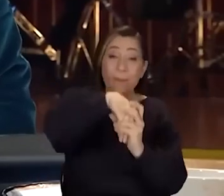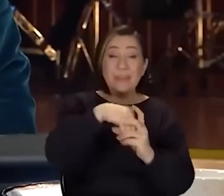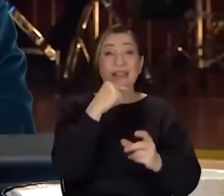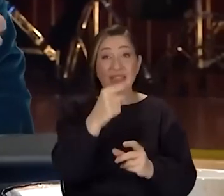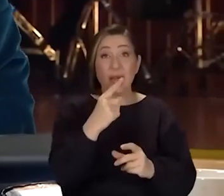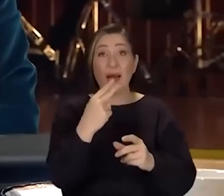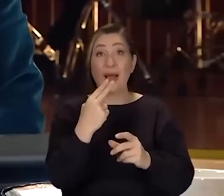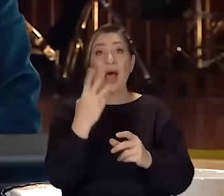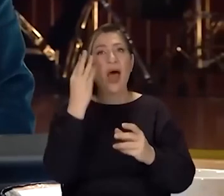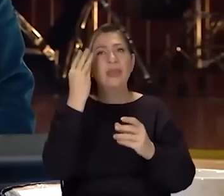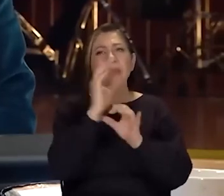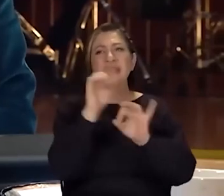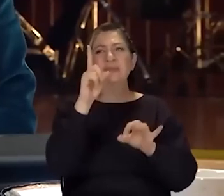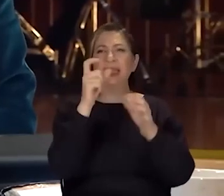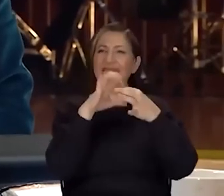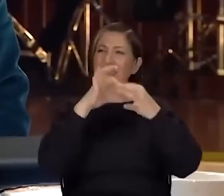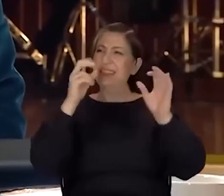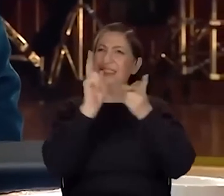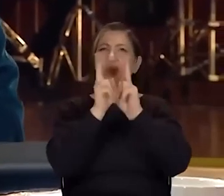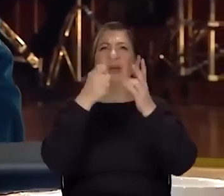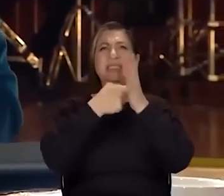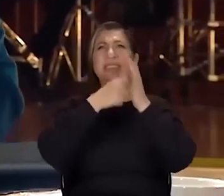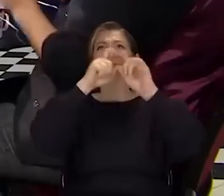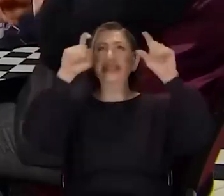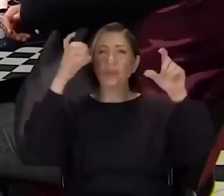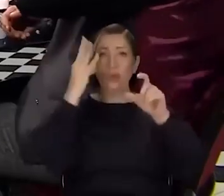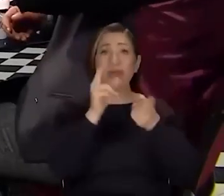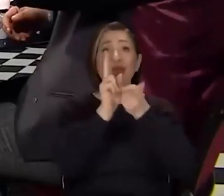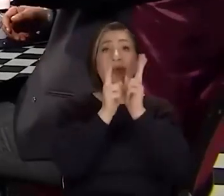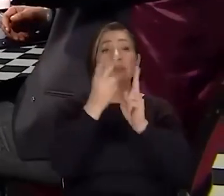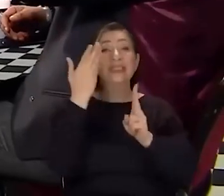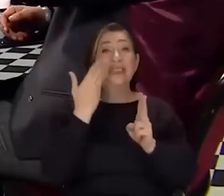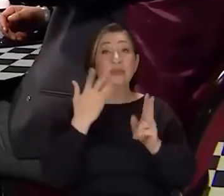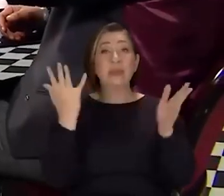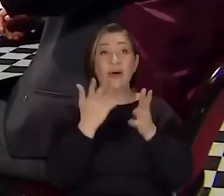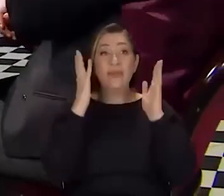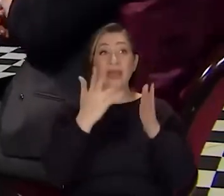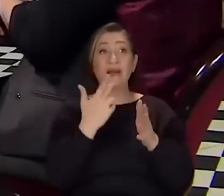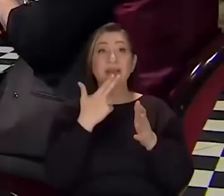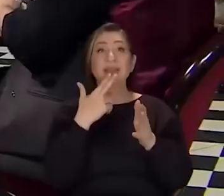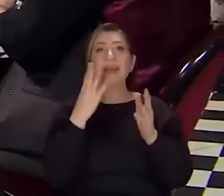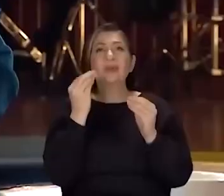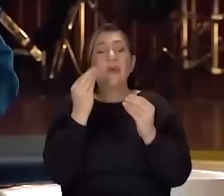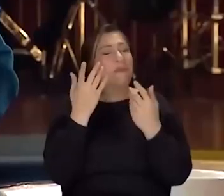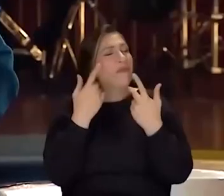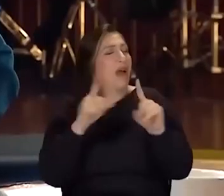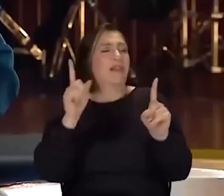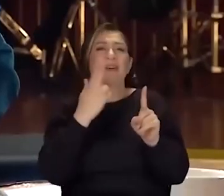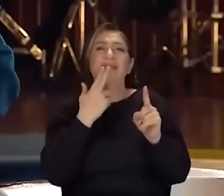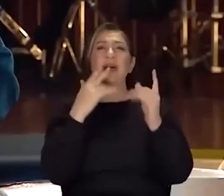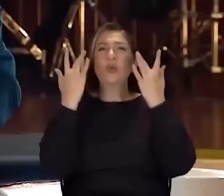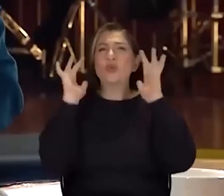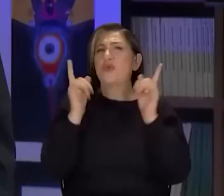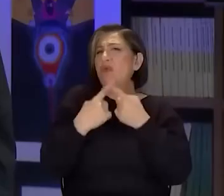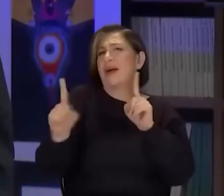arada deyince artık anlamsız bir isim oldu. Zaten tiyatro seyircimiz de daha çok hanımlar. Çünkü hanımlar daha entelektüel erkeklere